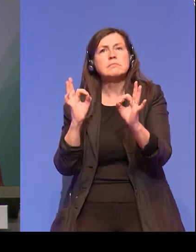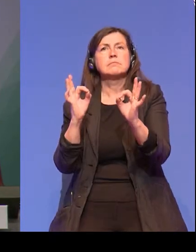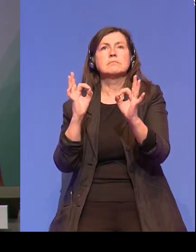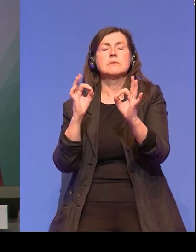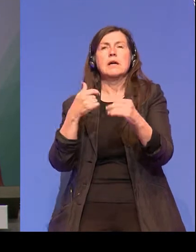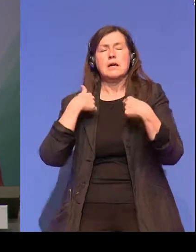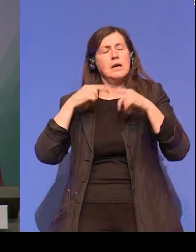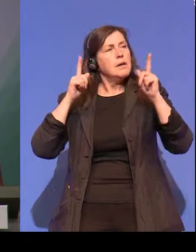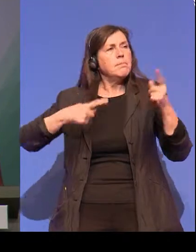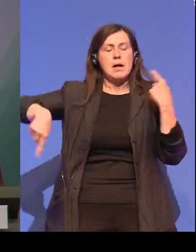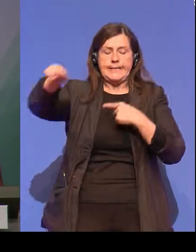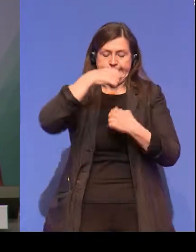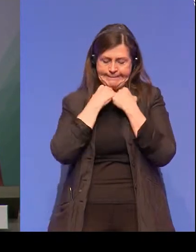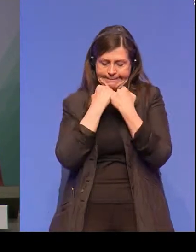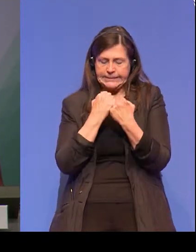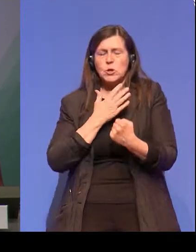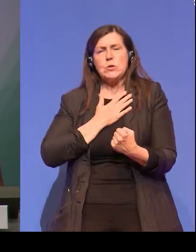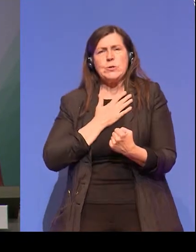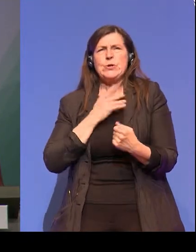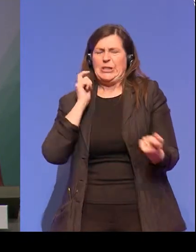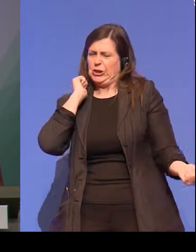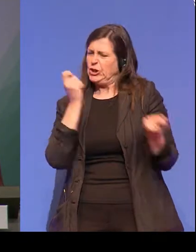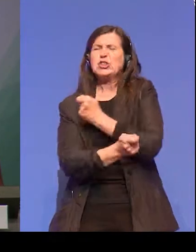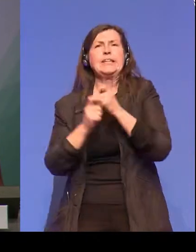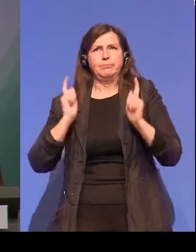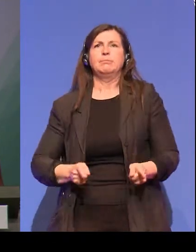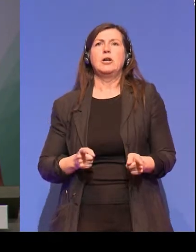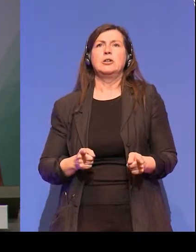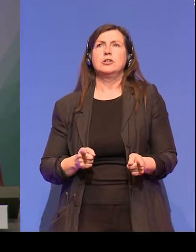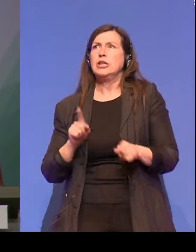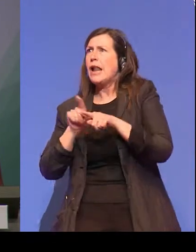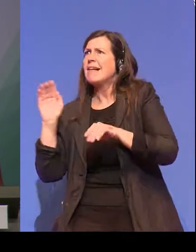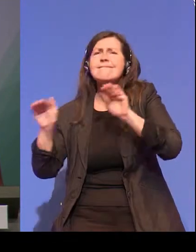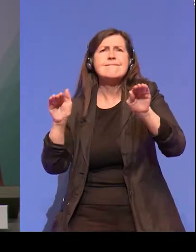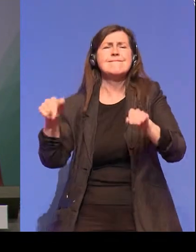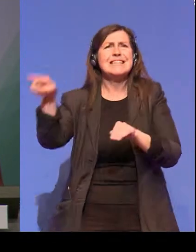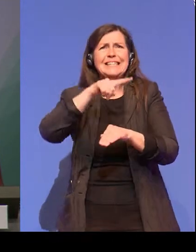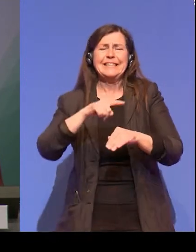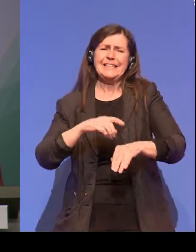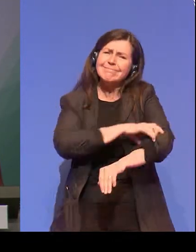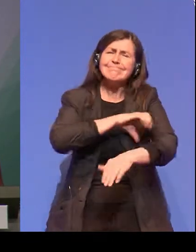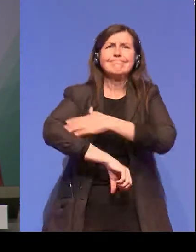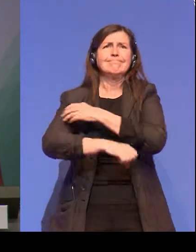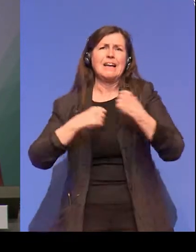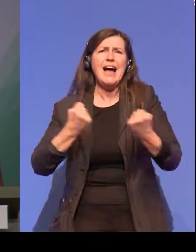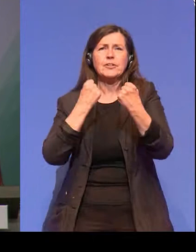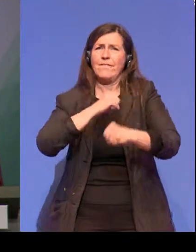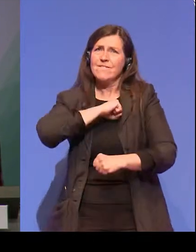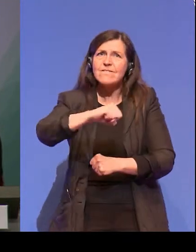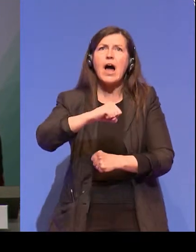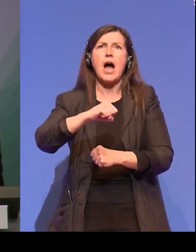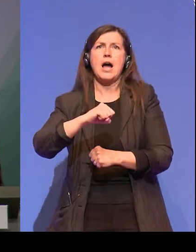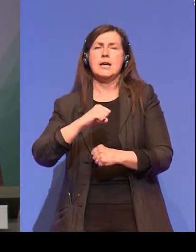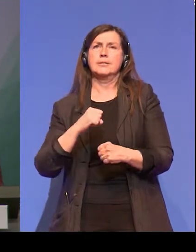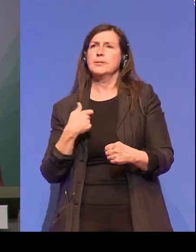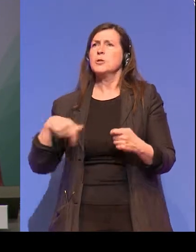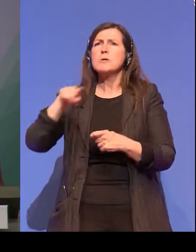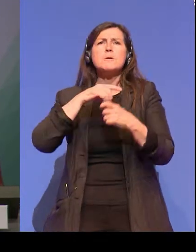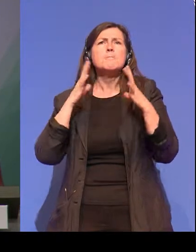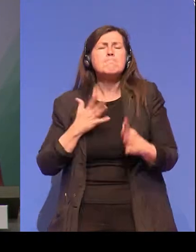notre marche vers un monde durable et résilient. Puissions notre